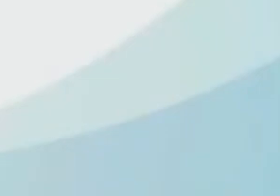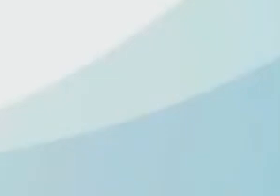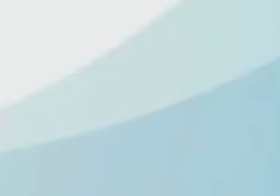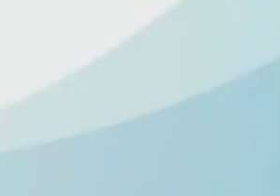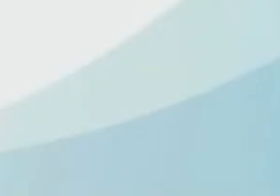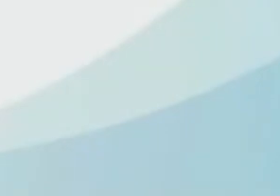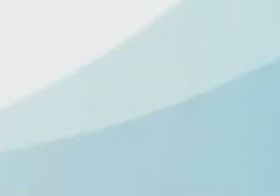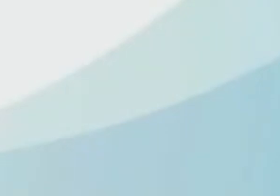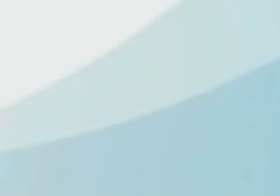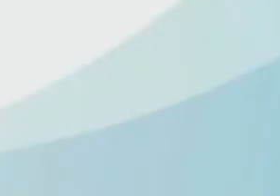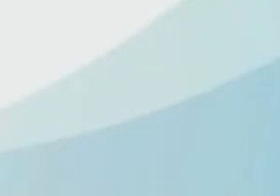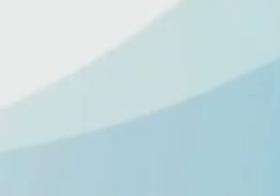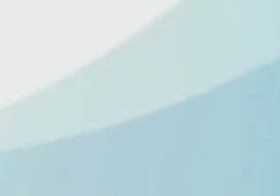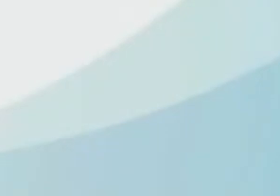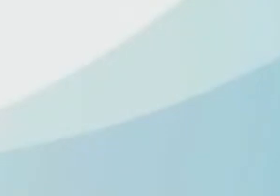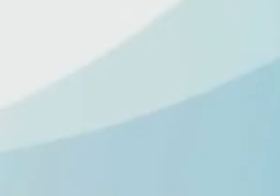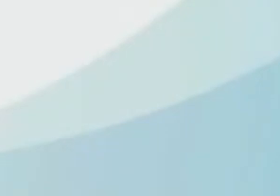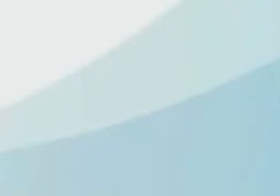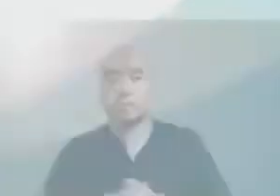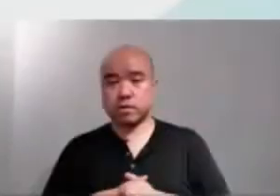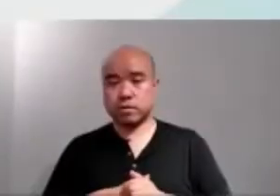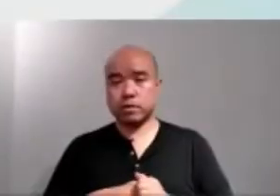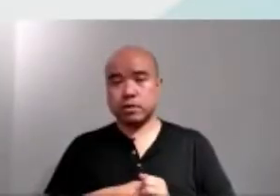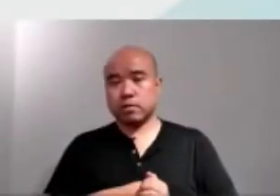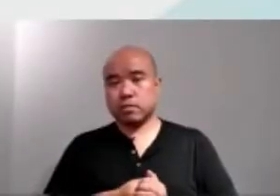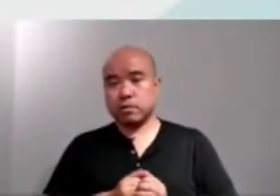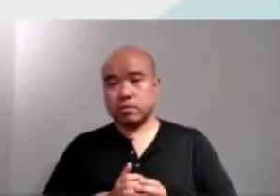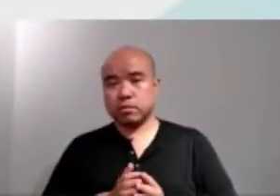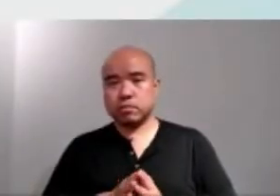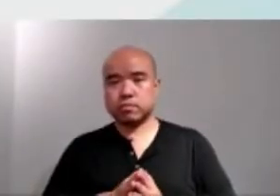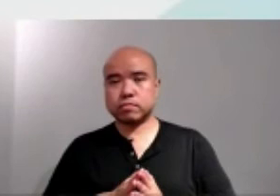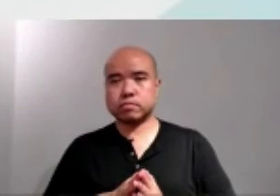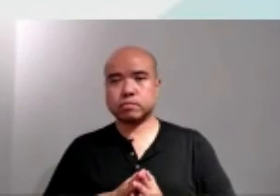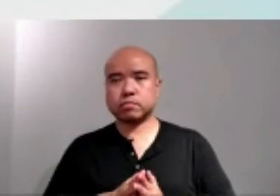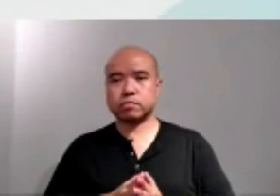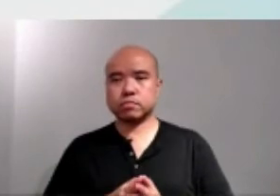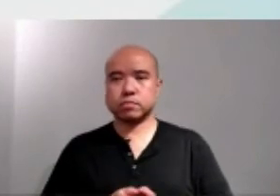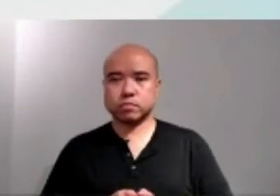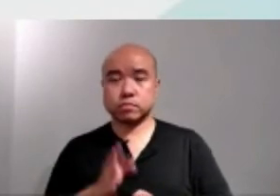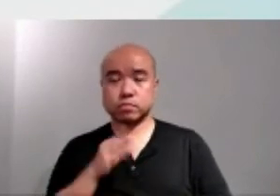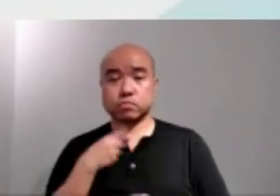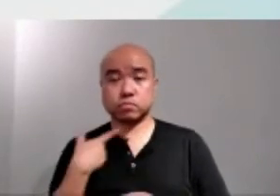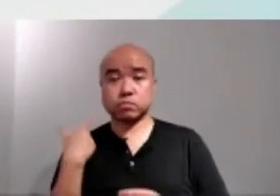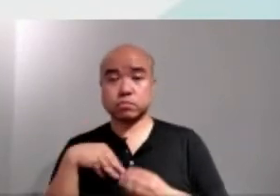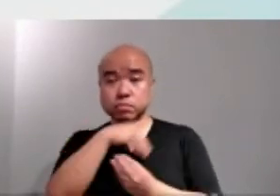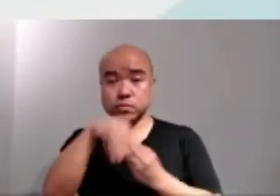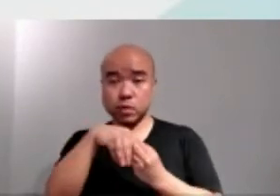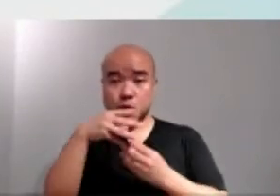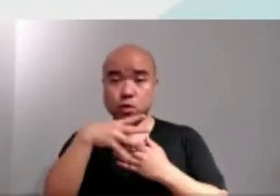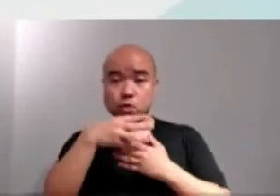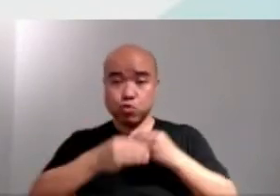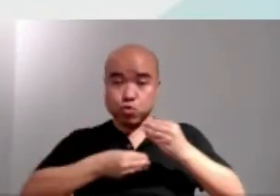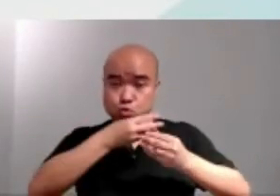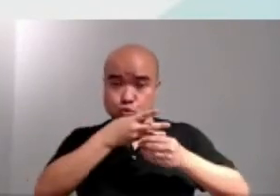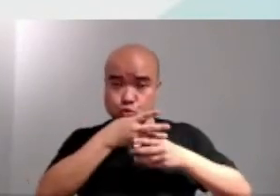Thank you 曬 Web 嘅分享，唔該曬你。跟住會有關於循環再用嘅創新分享嘅。